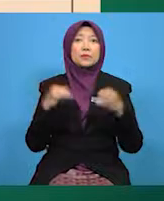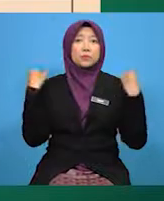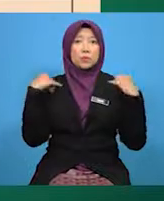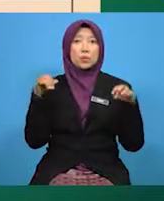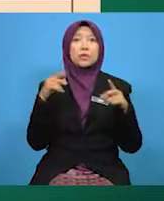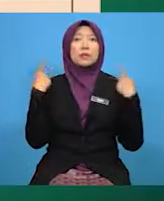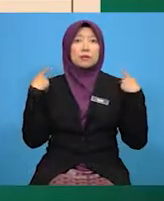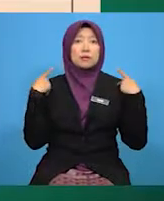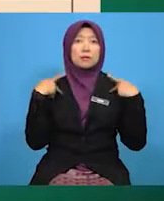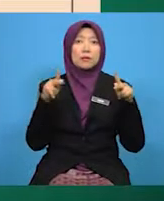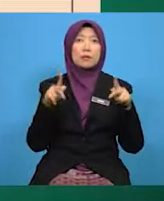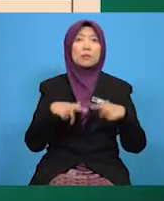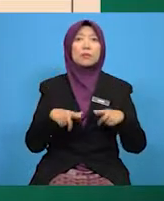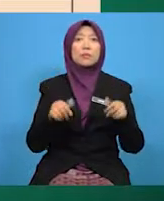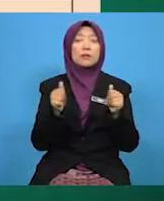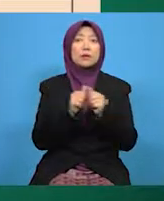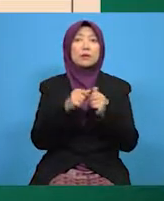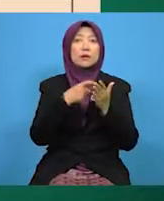kedai perabot dengan harga